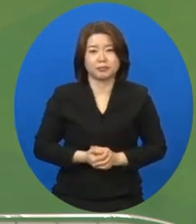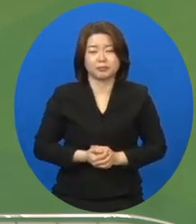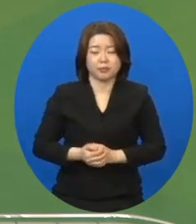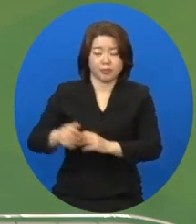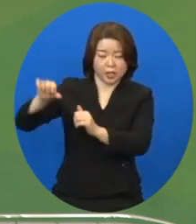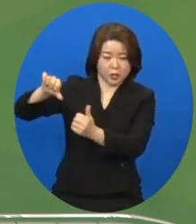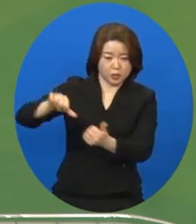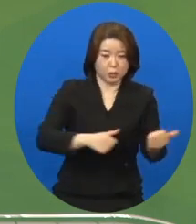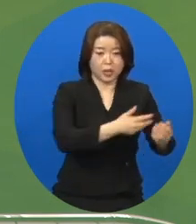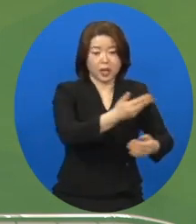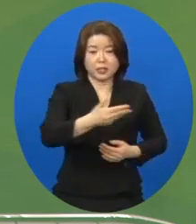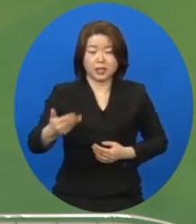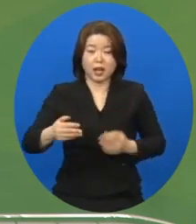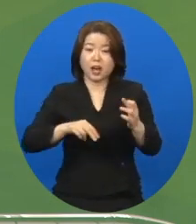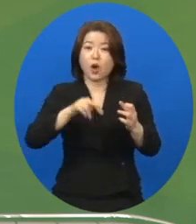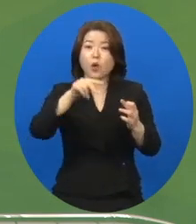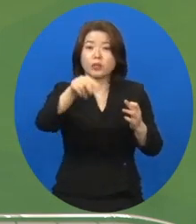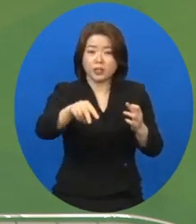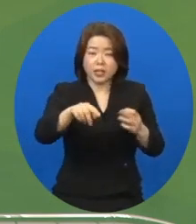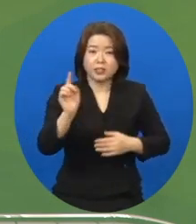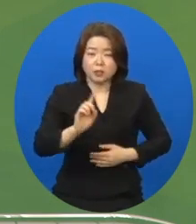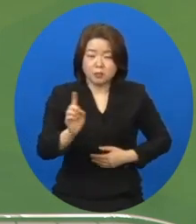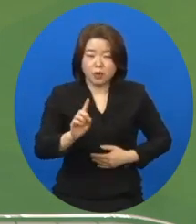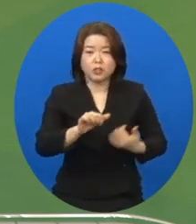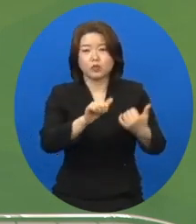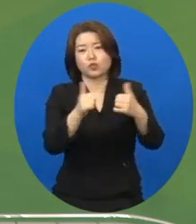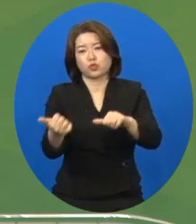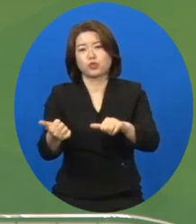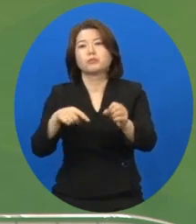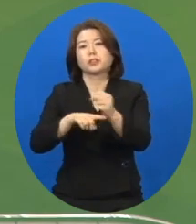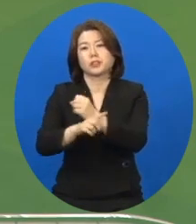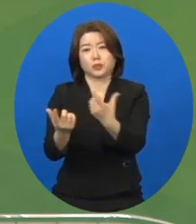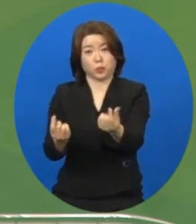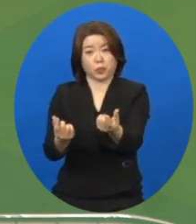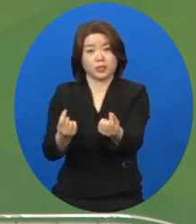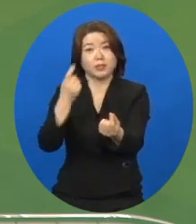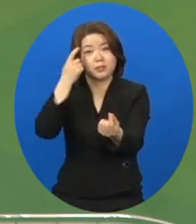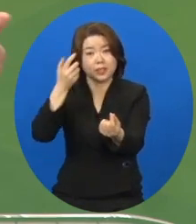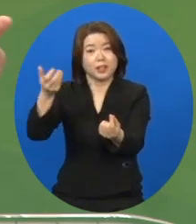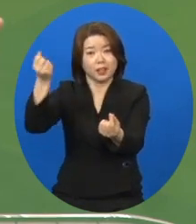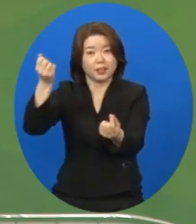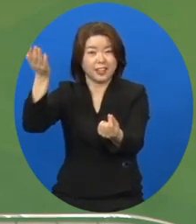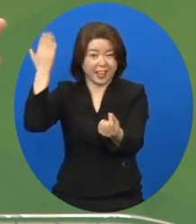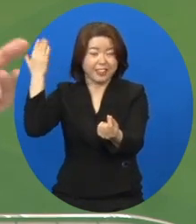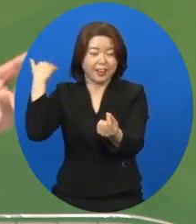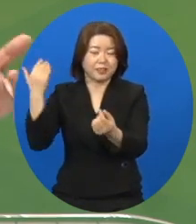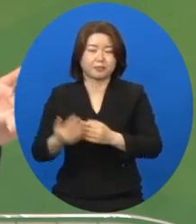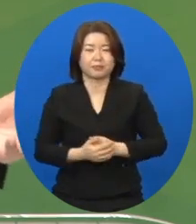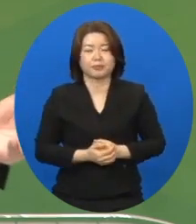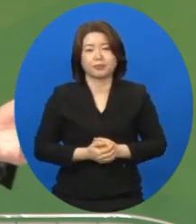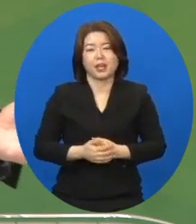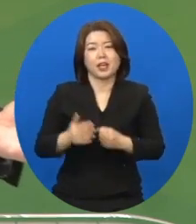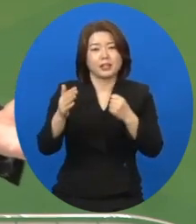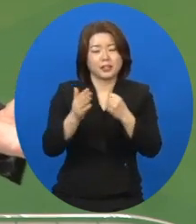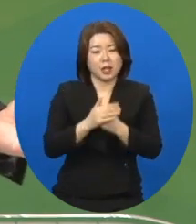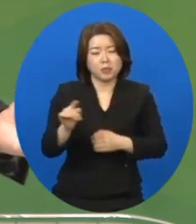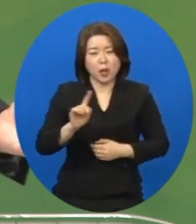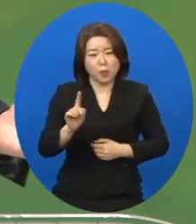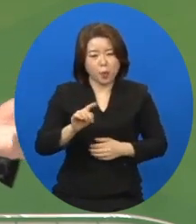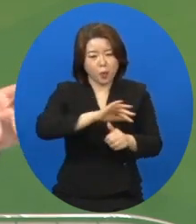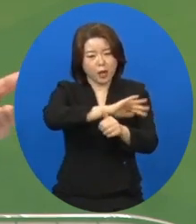요단강을 건넌다는 것은 죽음을 의미하는 거라고 생각해왔습니다. 그래서 우리가 성도의 장례식에